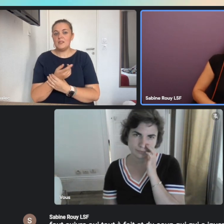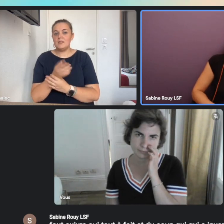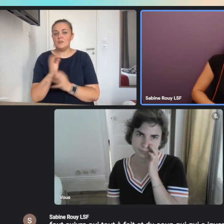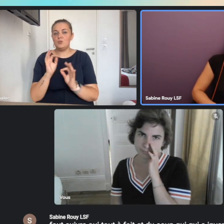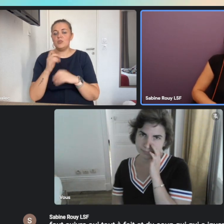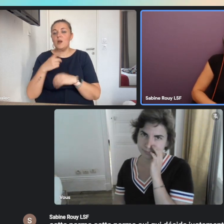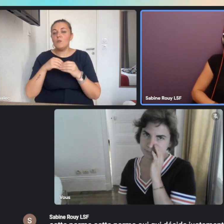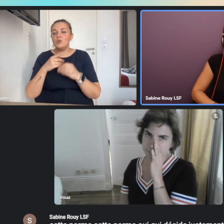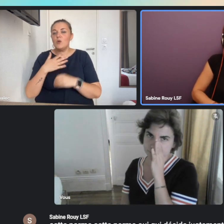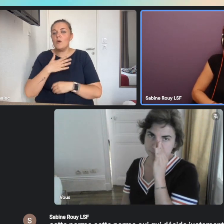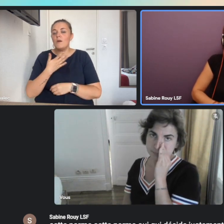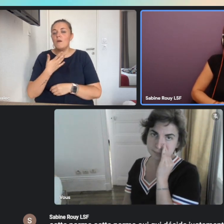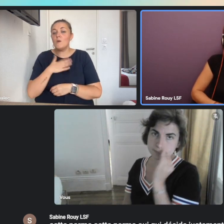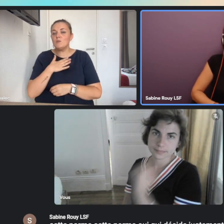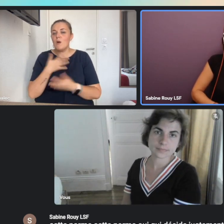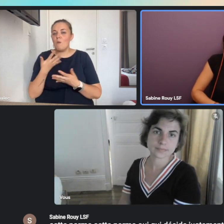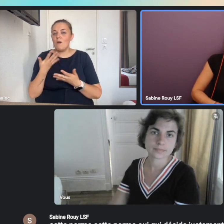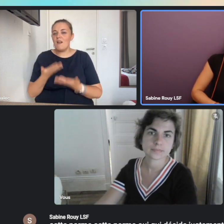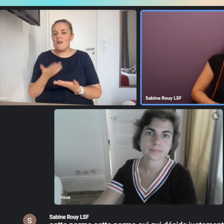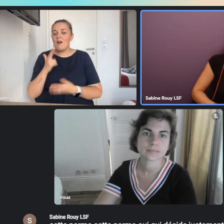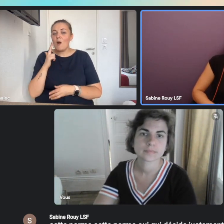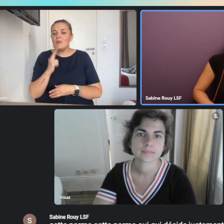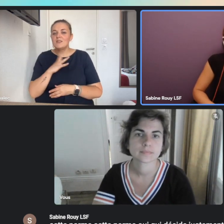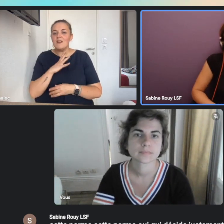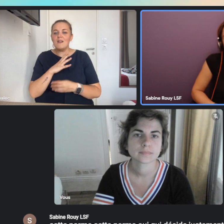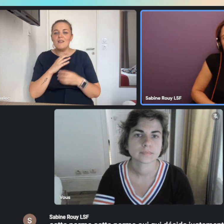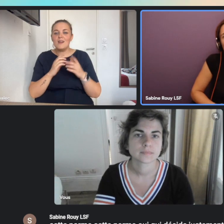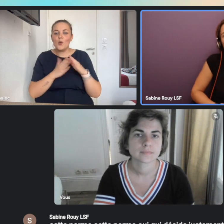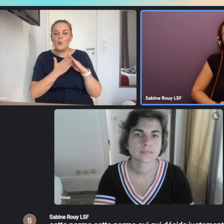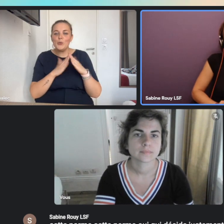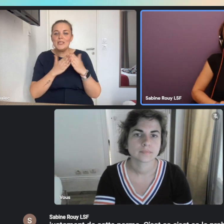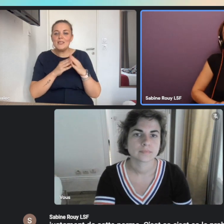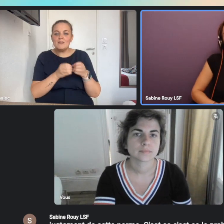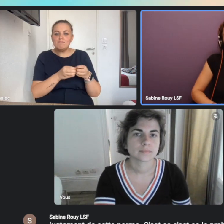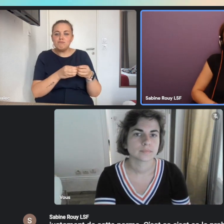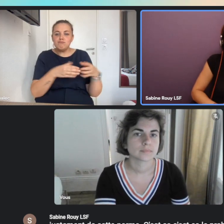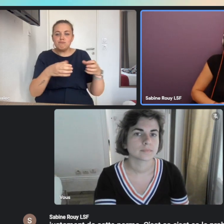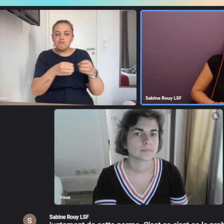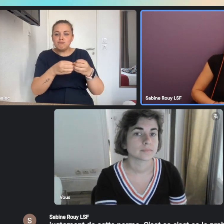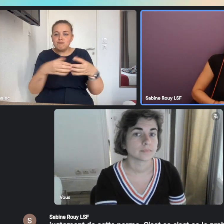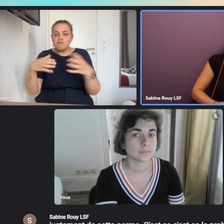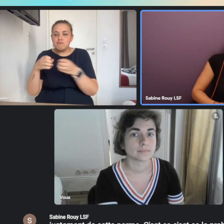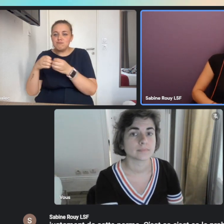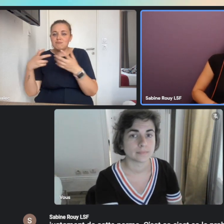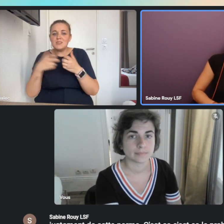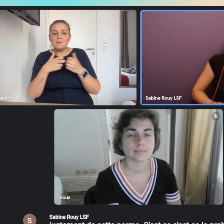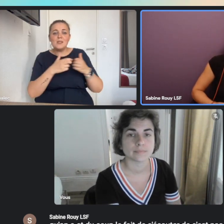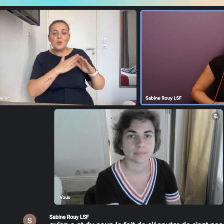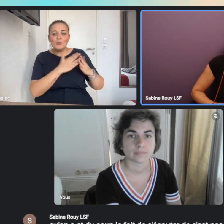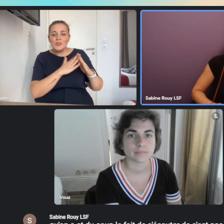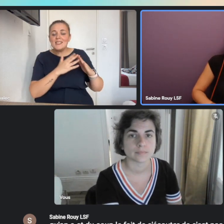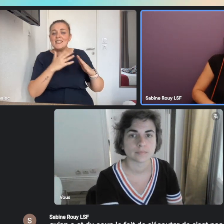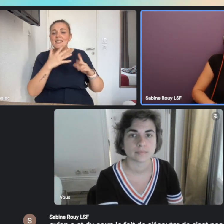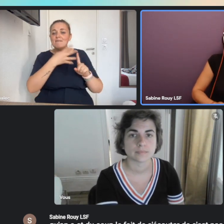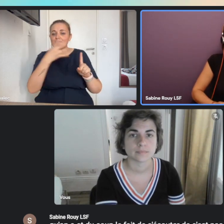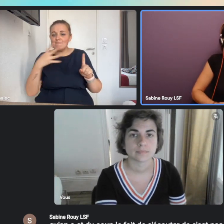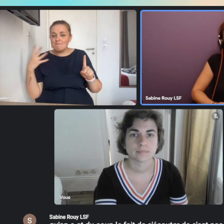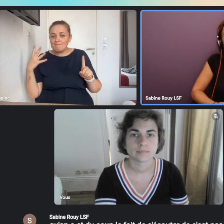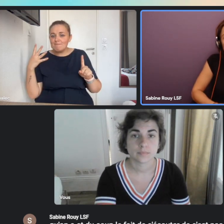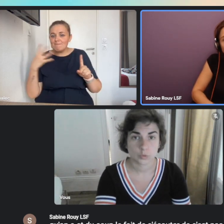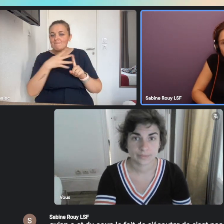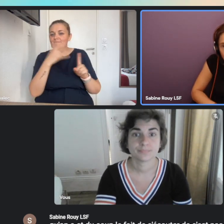facilement perdu. Mmh. Tout à fait et puis en plus, bah, heureusement, on commence à avoir justement des communautés qui évoluent,